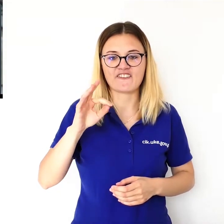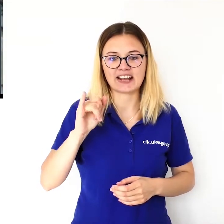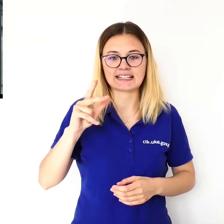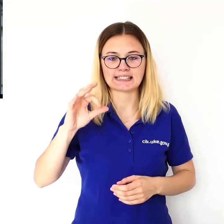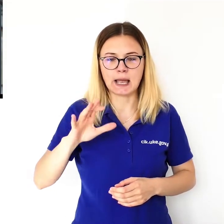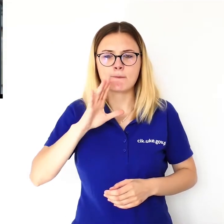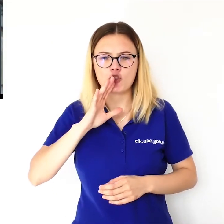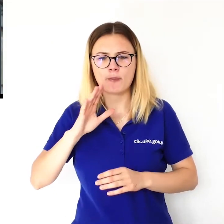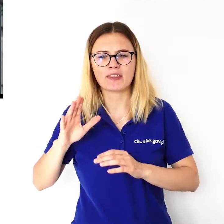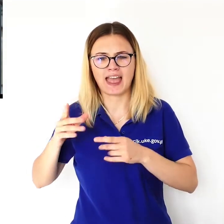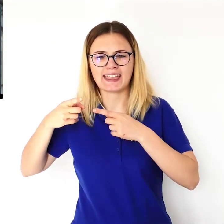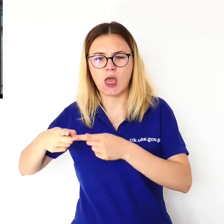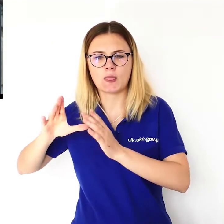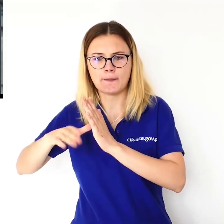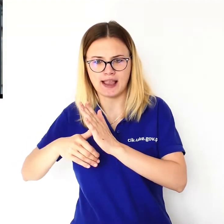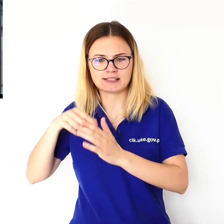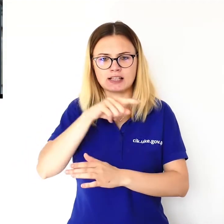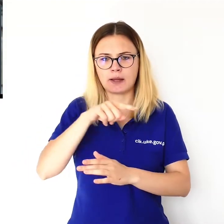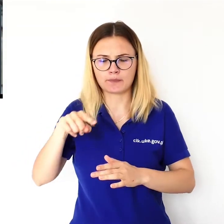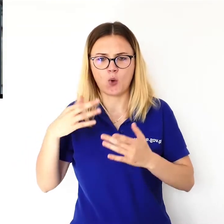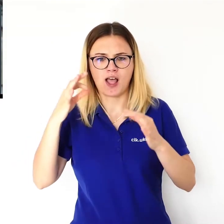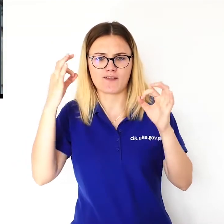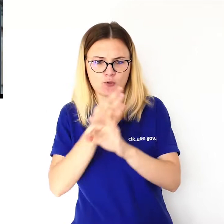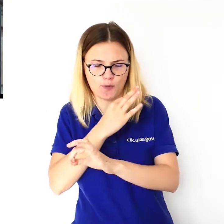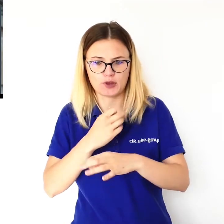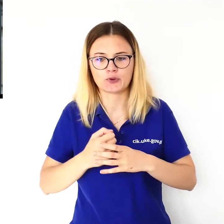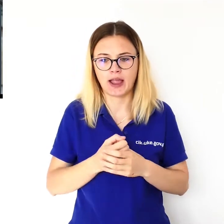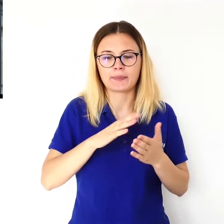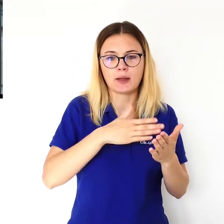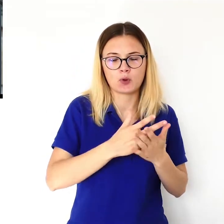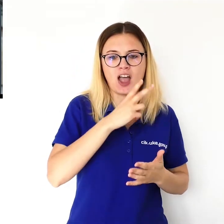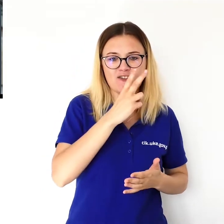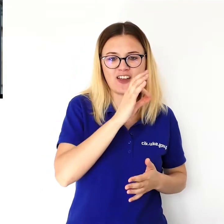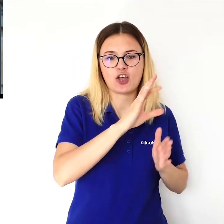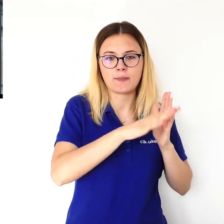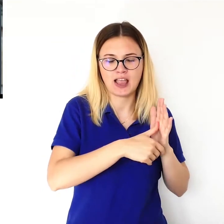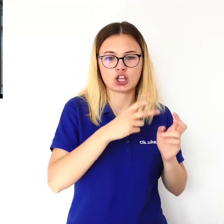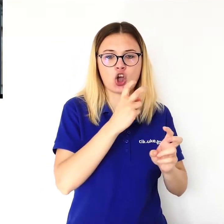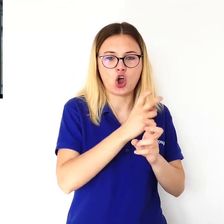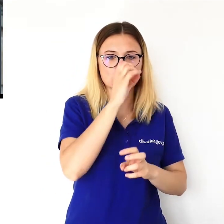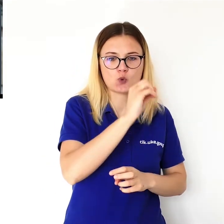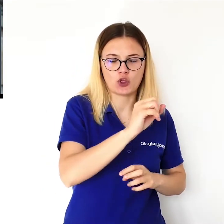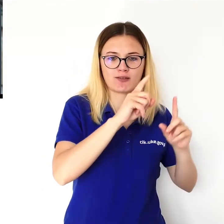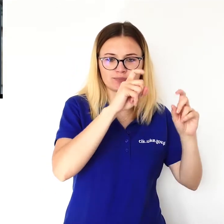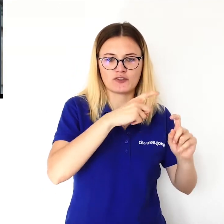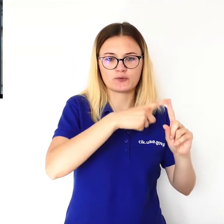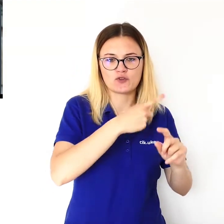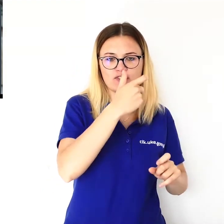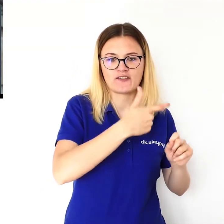Niektóre afrykańskie prefiksy do złudzenia przypominają te nadane polskim miastom. Na przykład Wybrzeże Kości Słoniowej